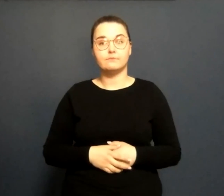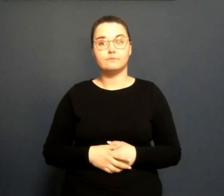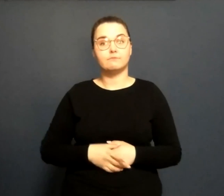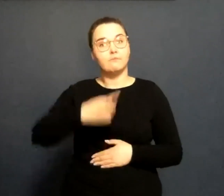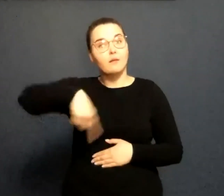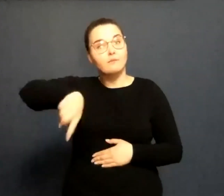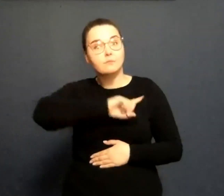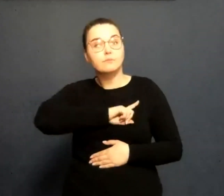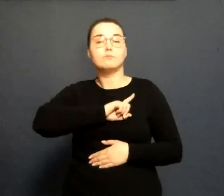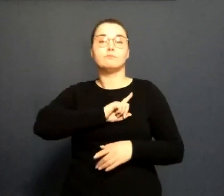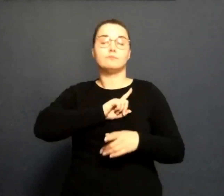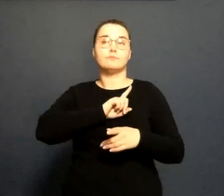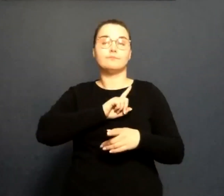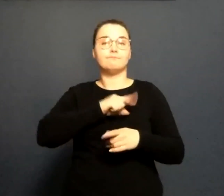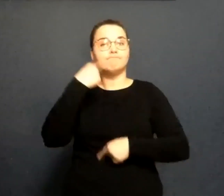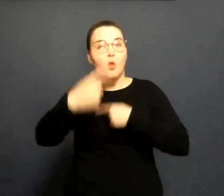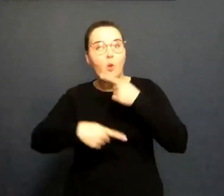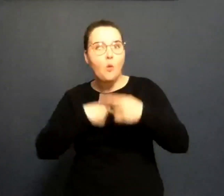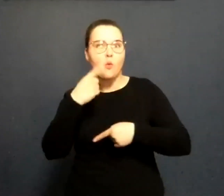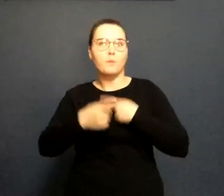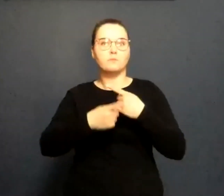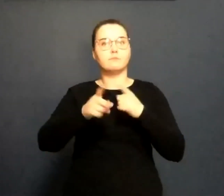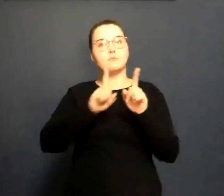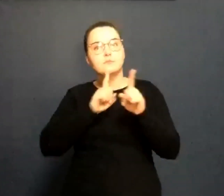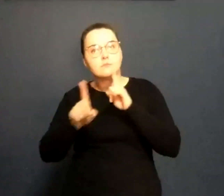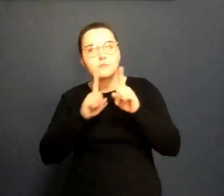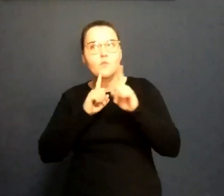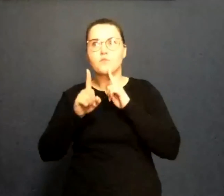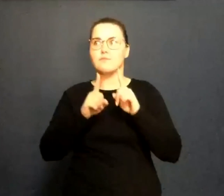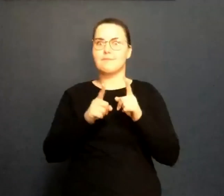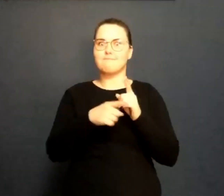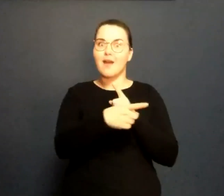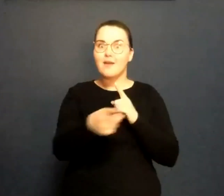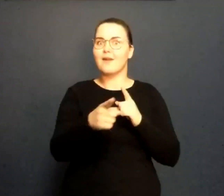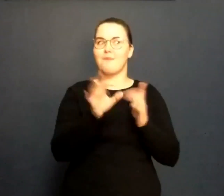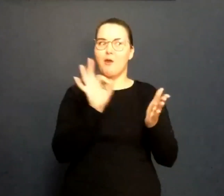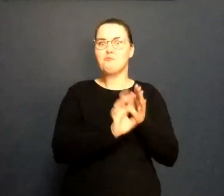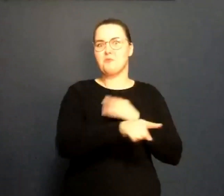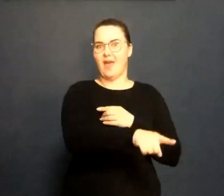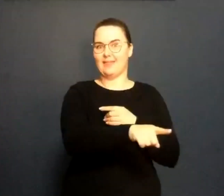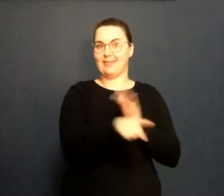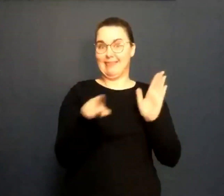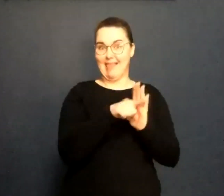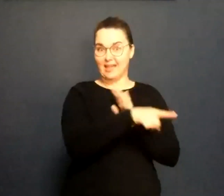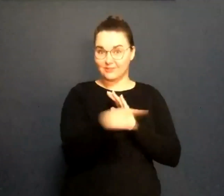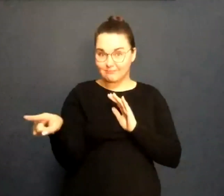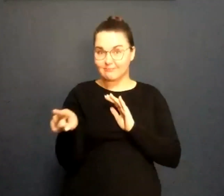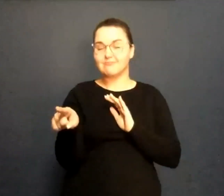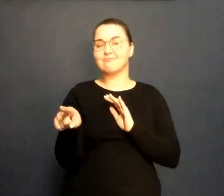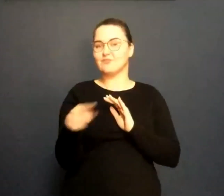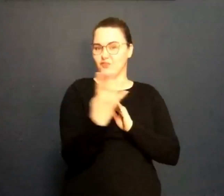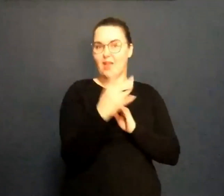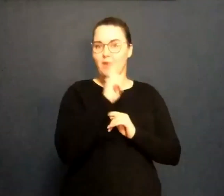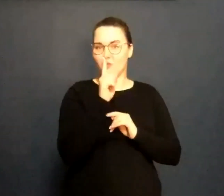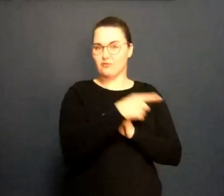bo jednak jest to jakiś rodzaj ryzyka wciąż dla tych ludzi, biorąc pod uwagę, że ta ich